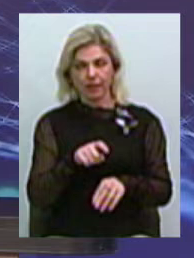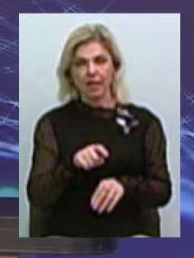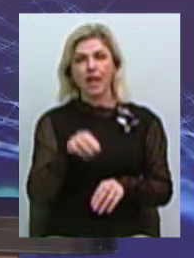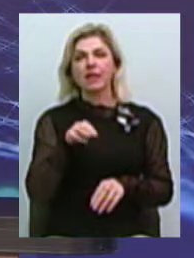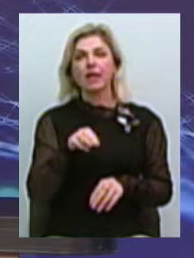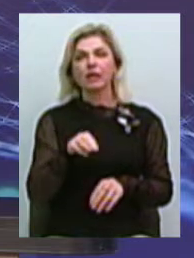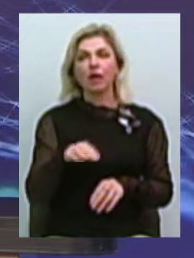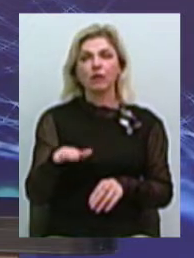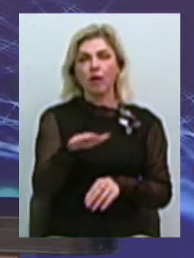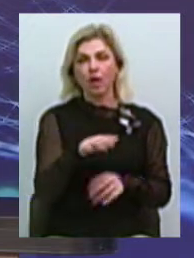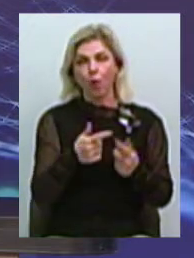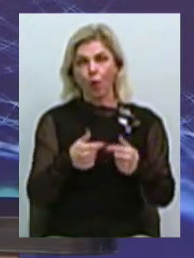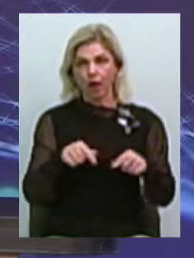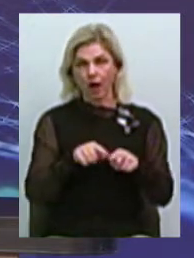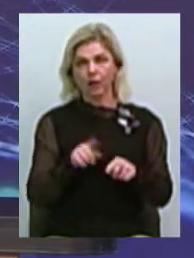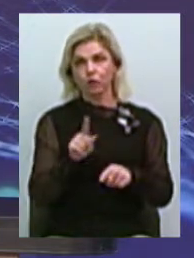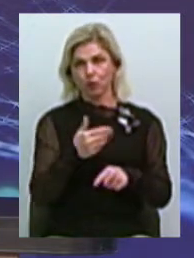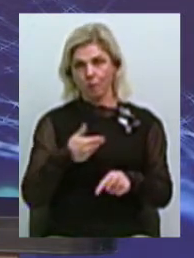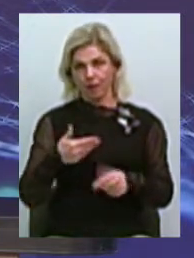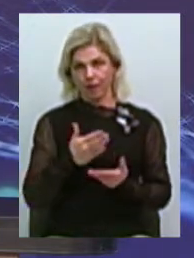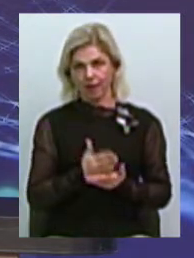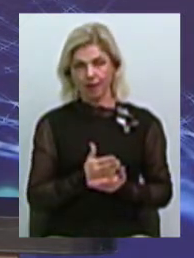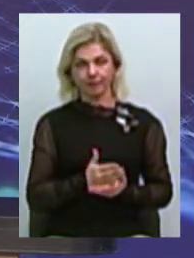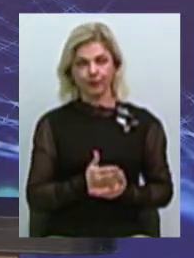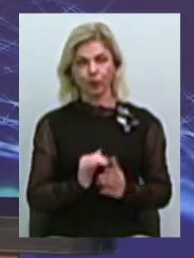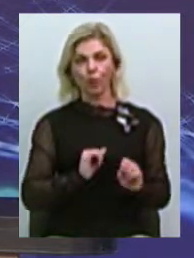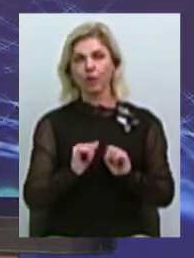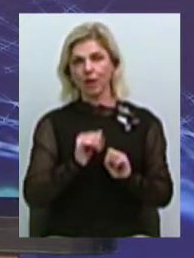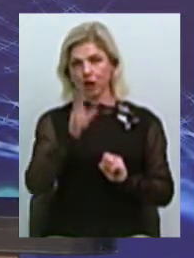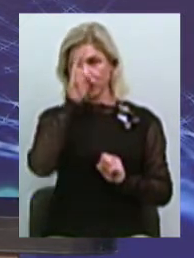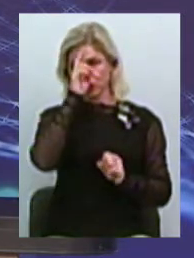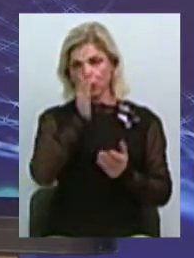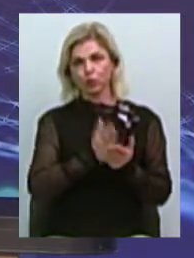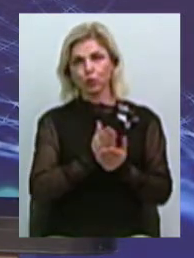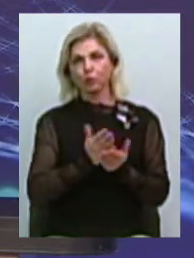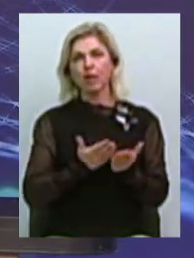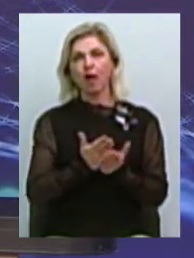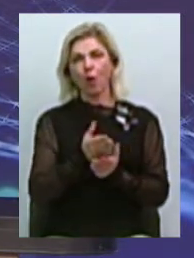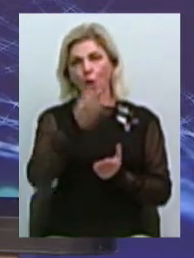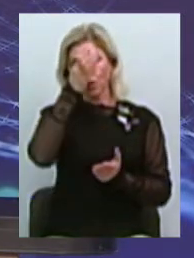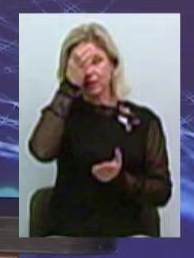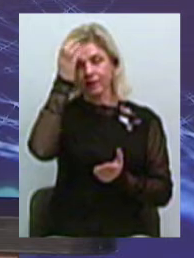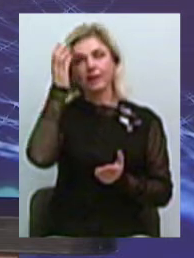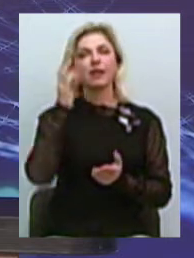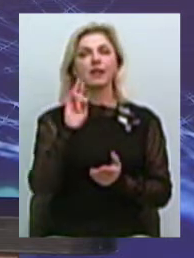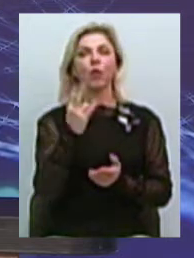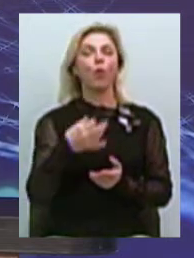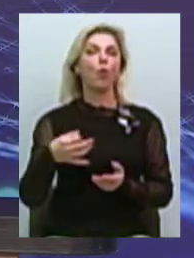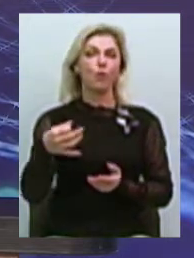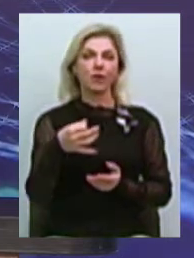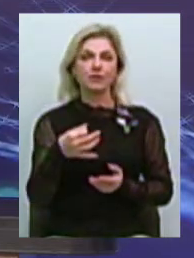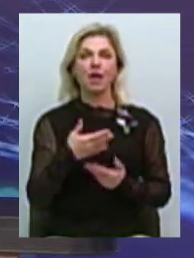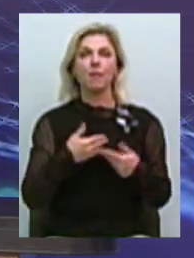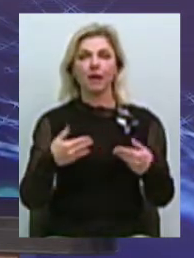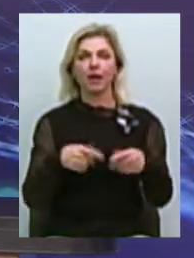Територіальний орган, такий, яким ми є, управління Державної служби якості освіти у Миколаївській області, ми